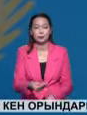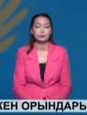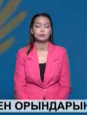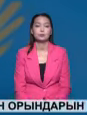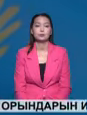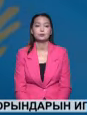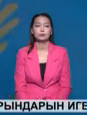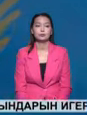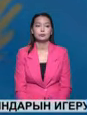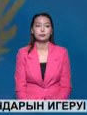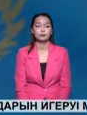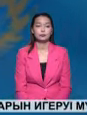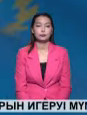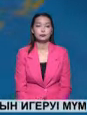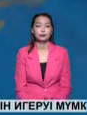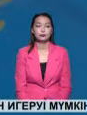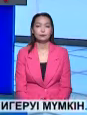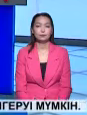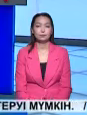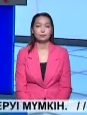Қалиялов, Астана Таймс.